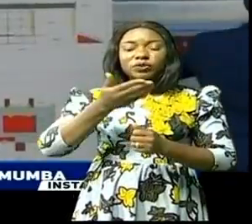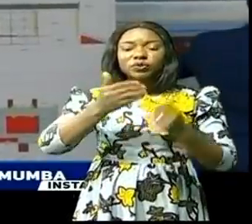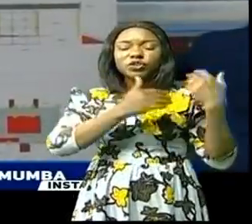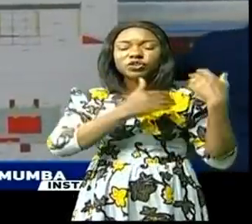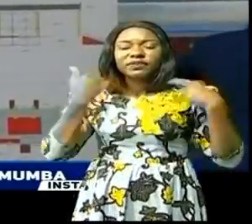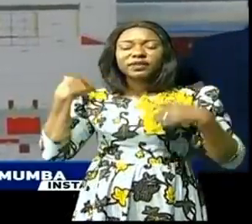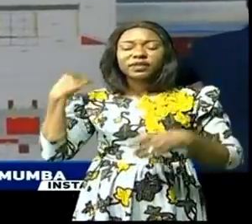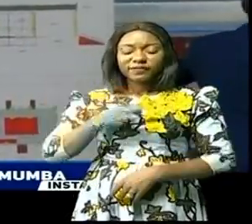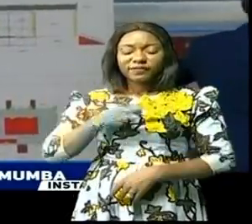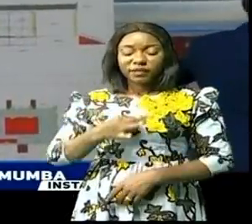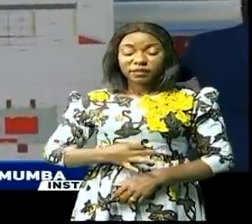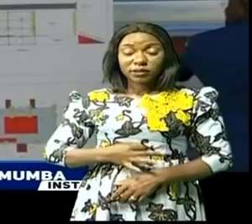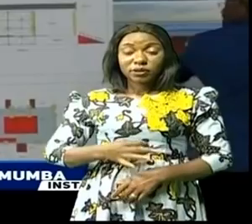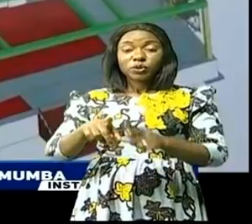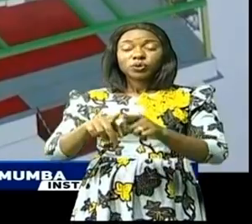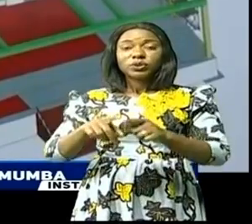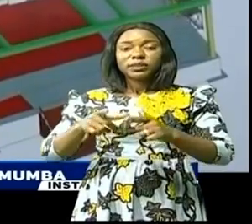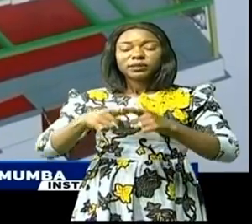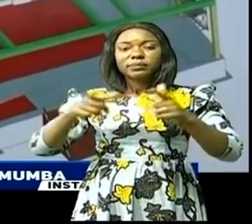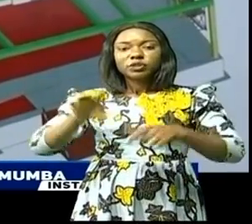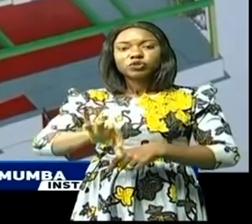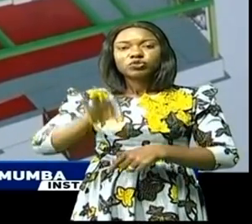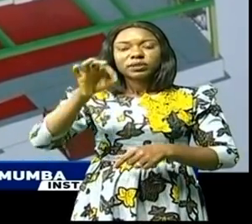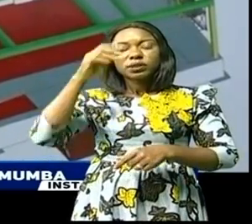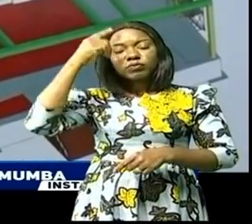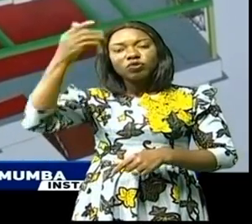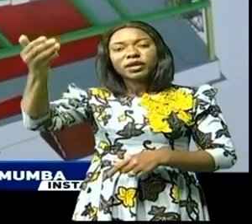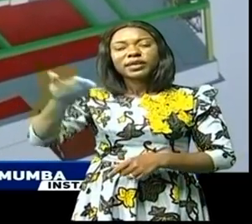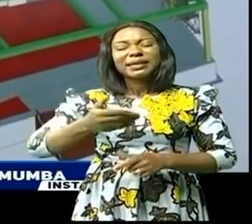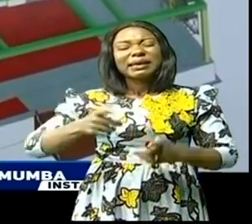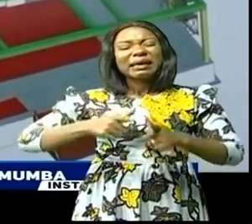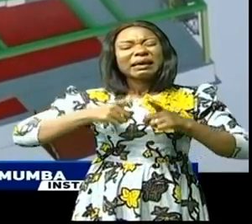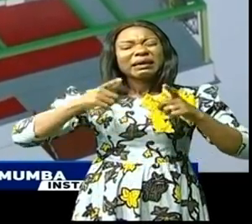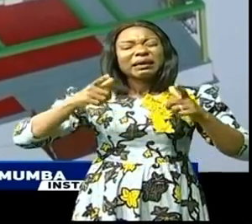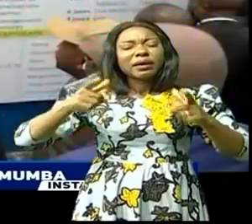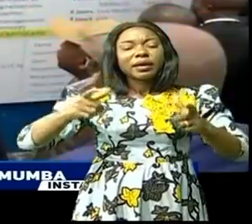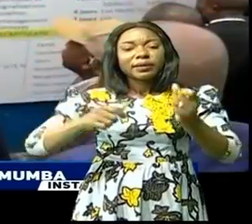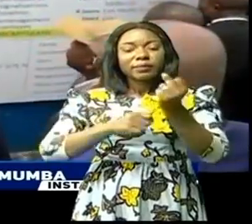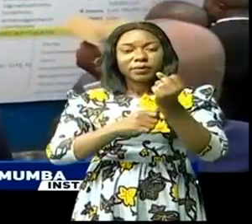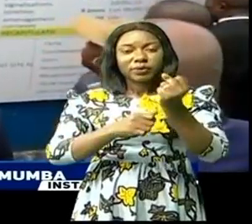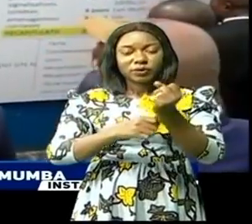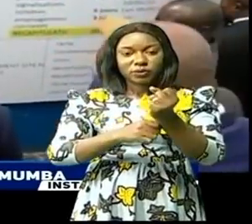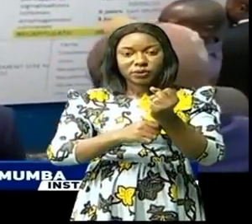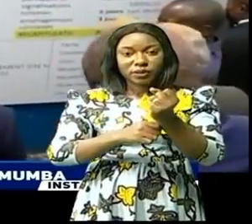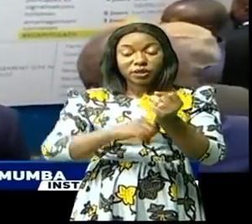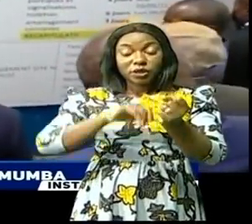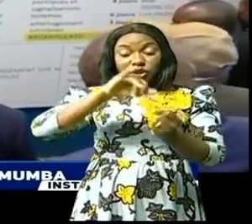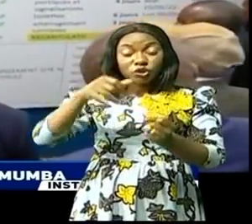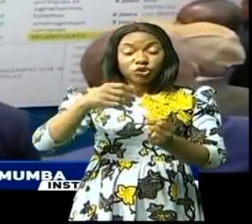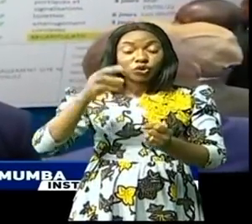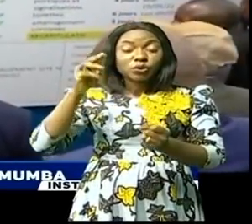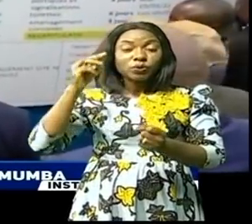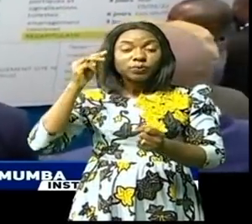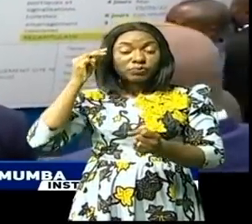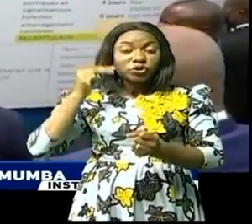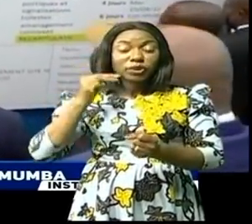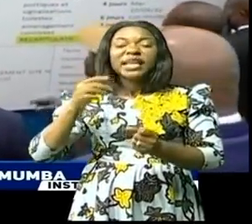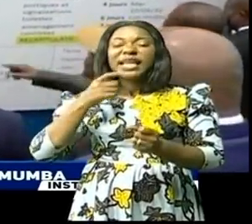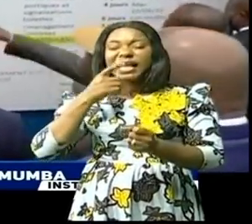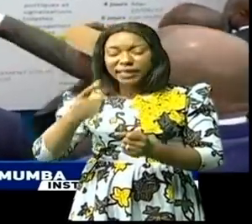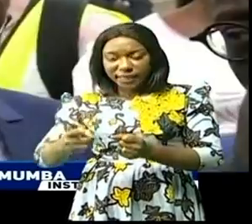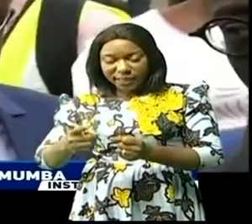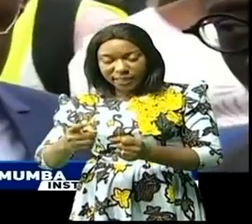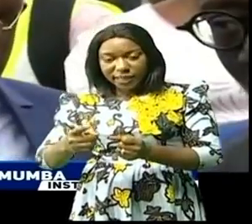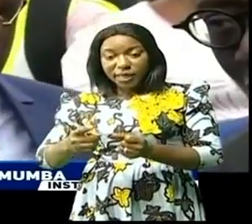Tshilombo. Il s'agit d'une aire assez vaste choisie pour accueillir un grand nombre de fidèles. Jean-Michel Samalou Kondé Kyenge a voulu s'assurer que cette